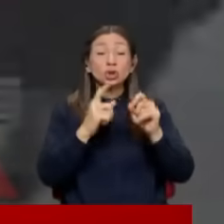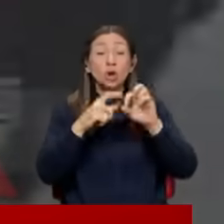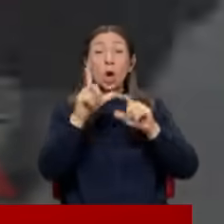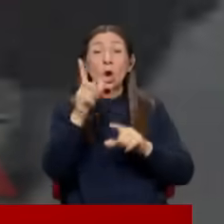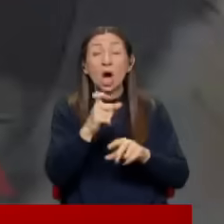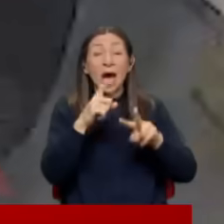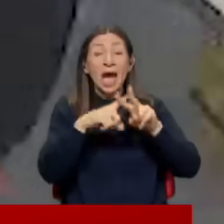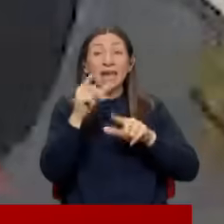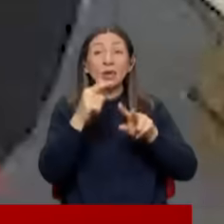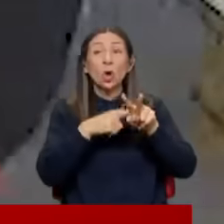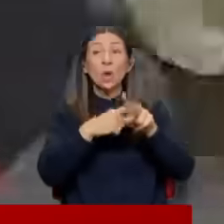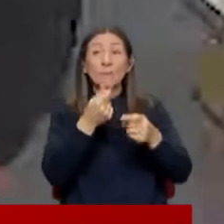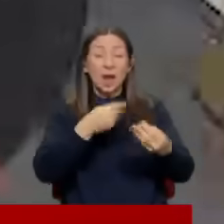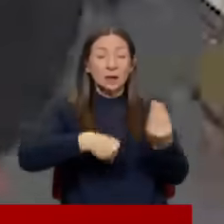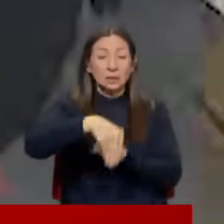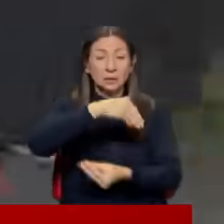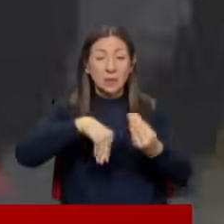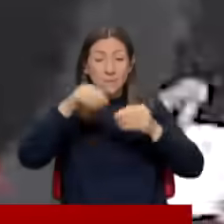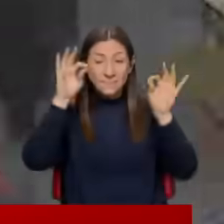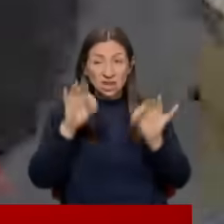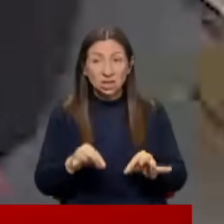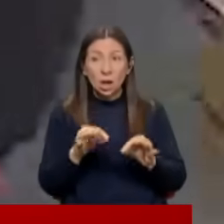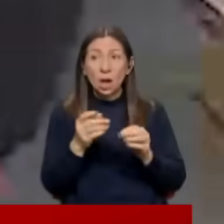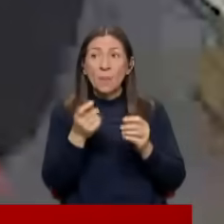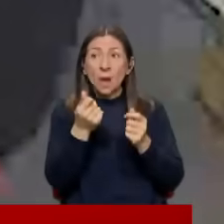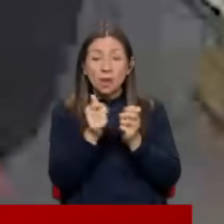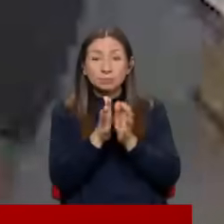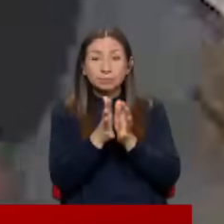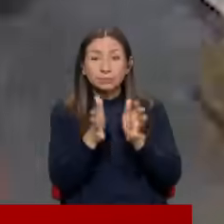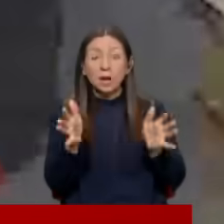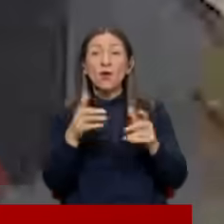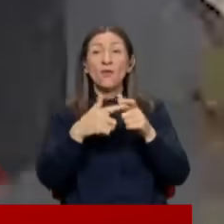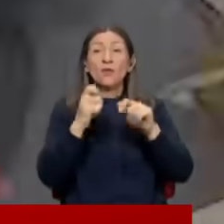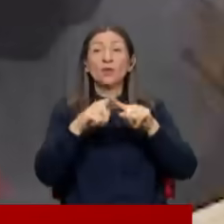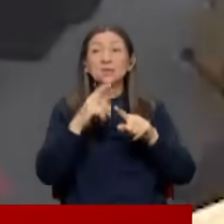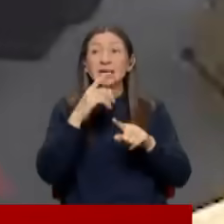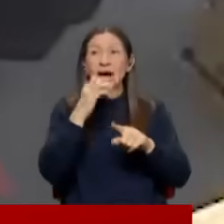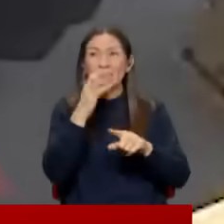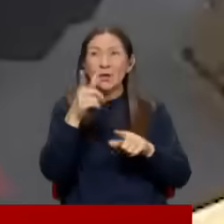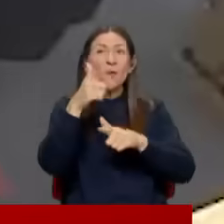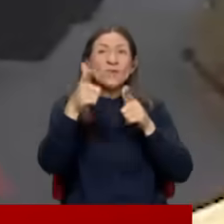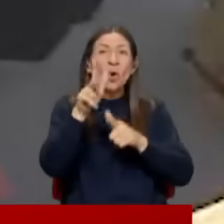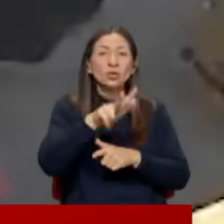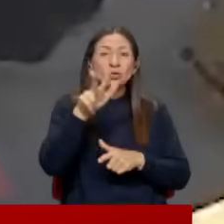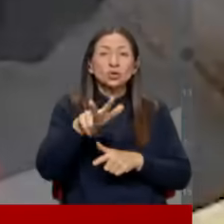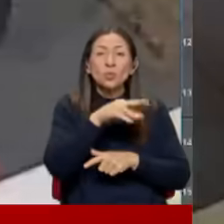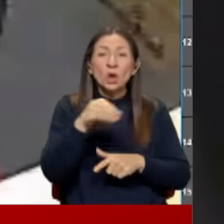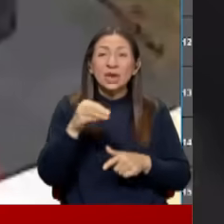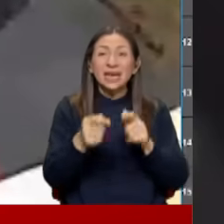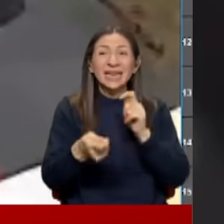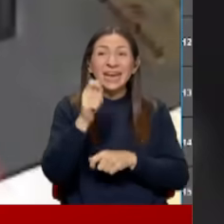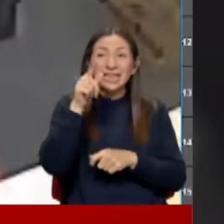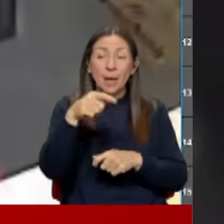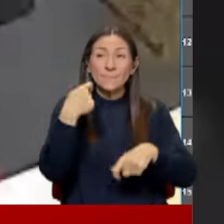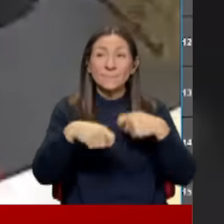tanıdığı Ali Yörük'le para alışverişine girdikçe açığı büyüyor. Fox Haber, Arda Turan adına çekilen 33 milyon liralık